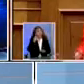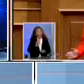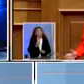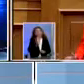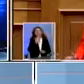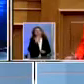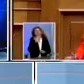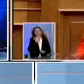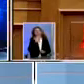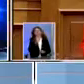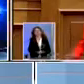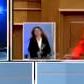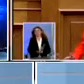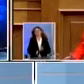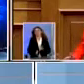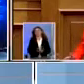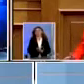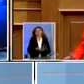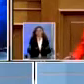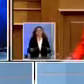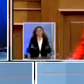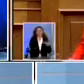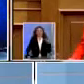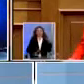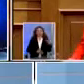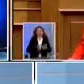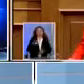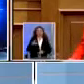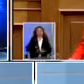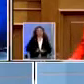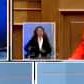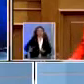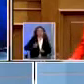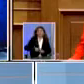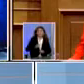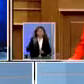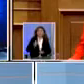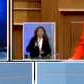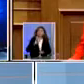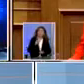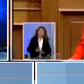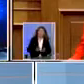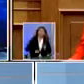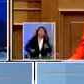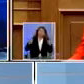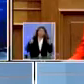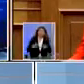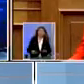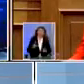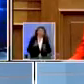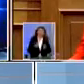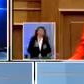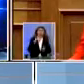μία άλλη πολιτική, η οποία να δείξει ότι παίζει ρυθμιστικό παράγοντα στα πολιτικά